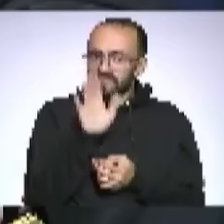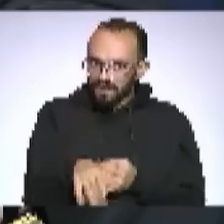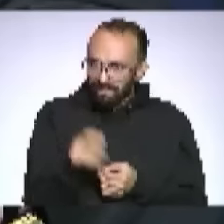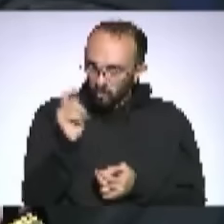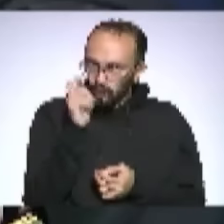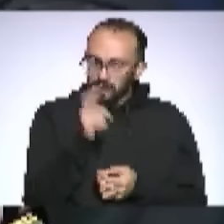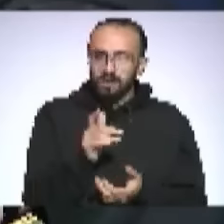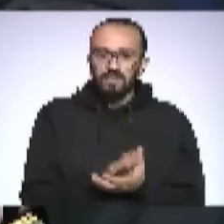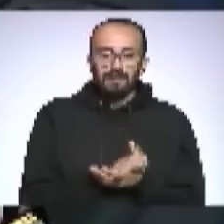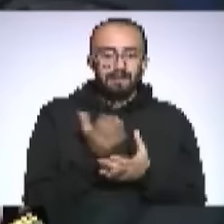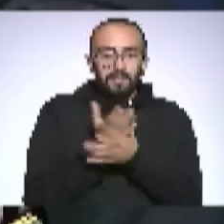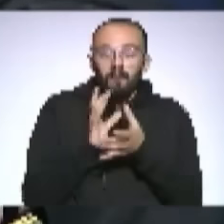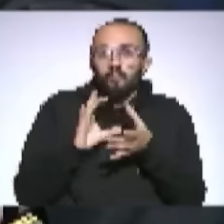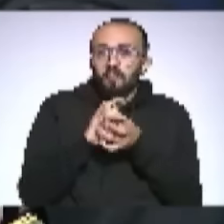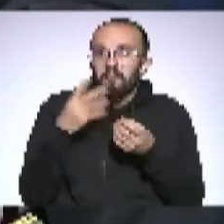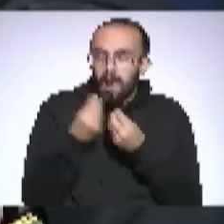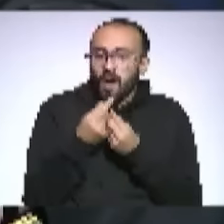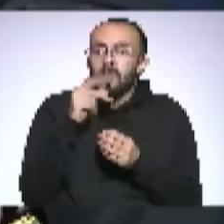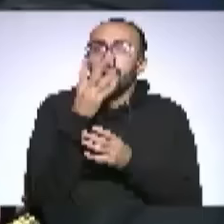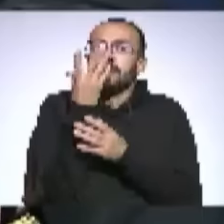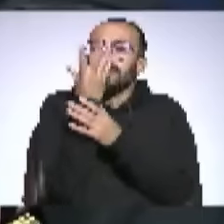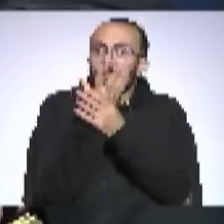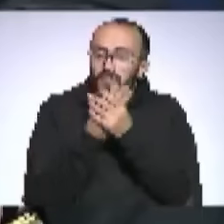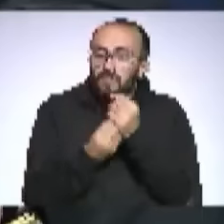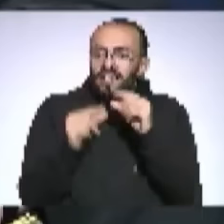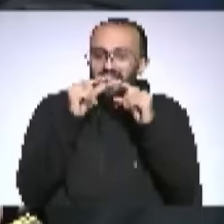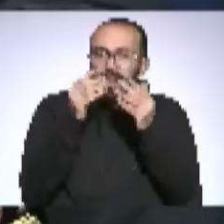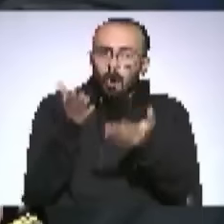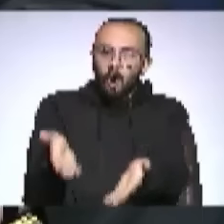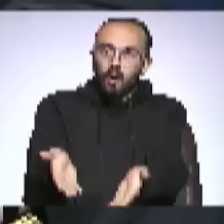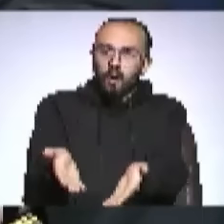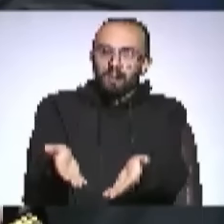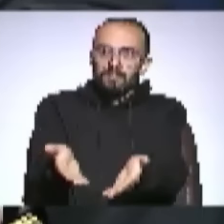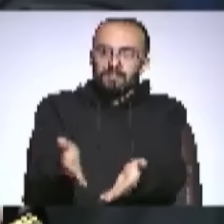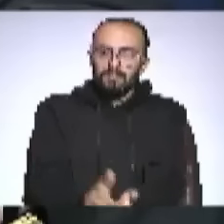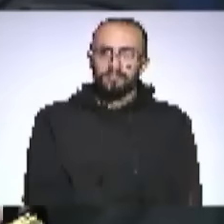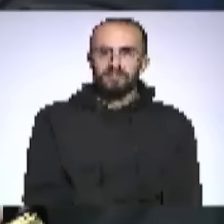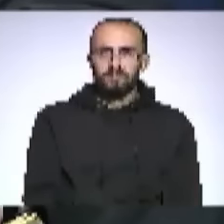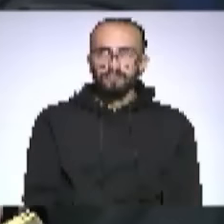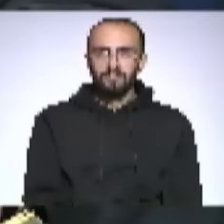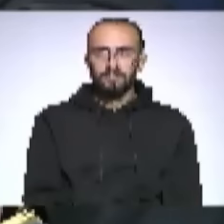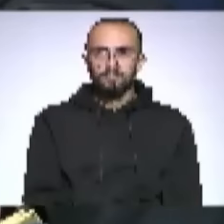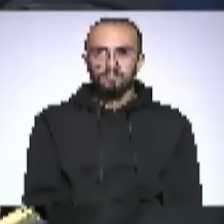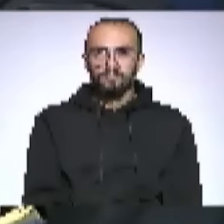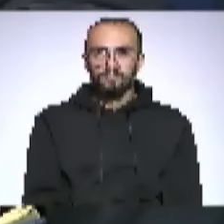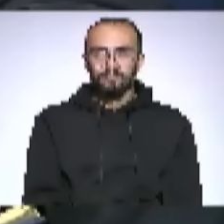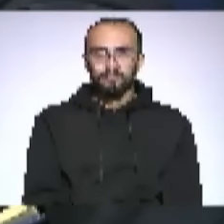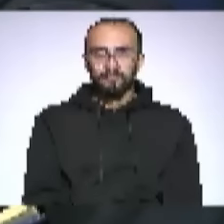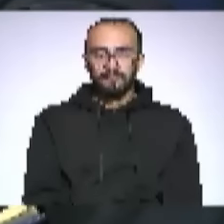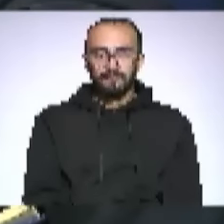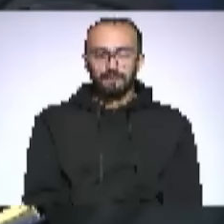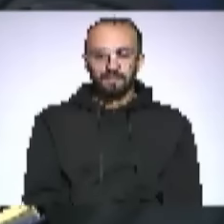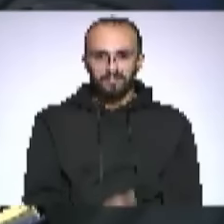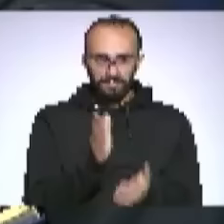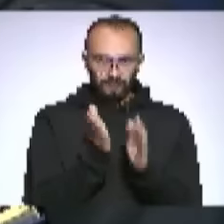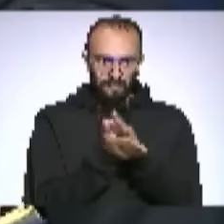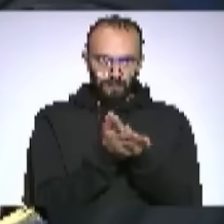لانها مرتبطه به وانجبت منه والادله اهي عنده ايا كان الاولاد اللي موجودين